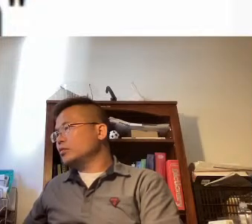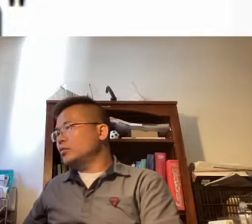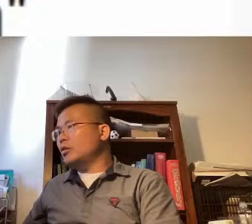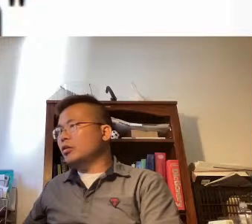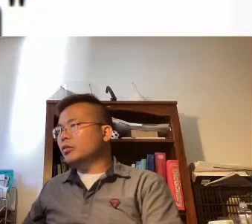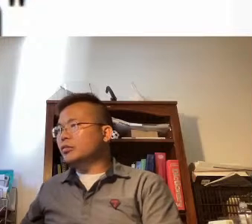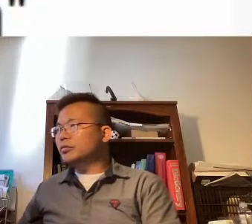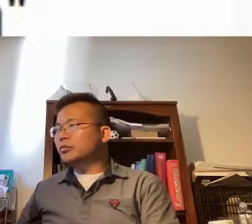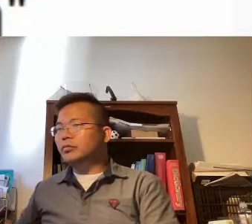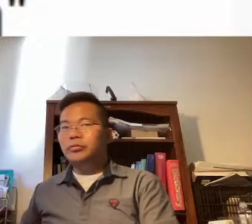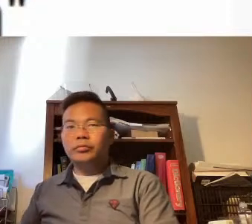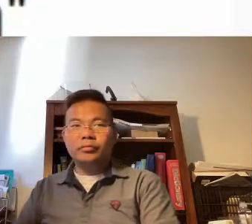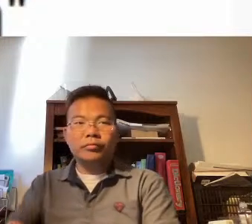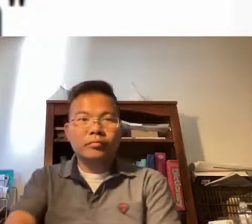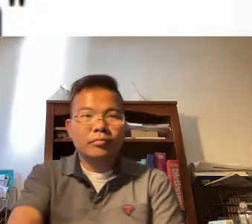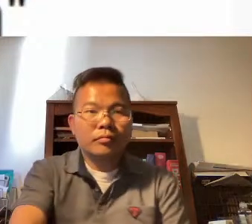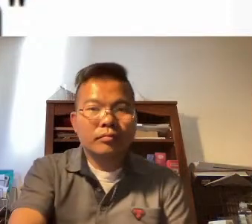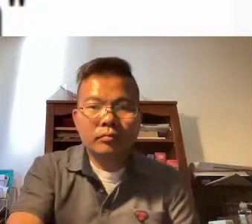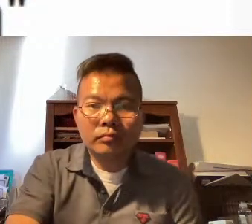Được.